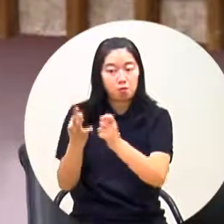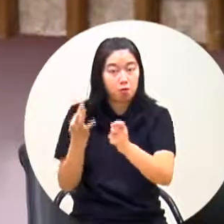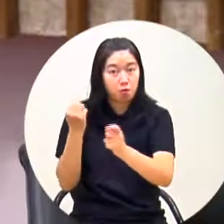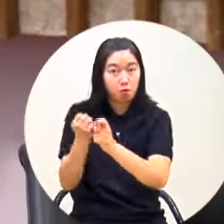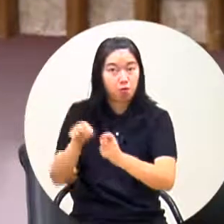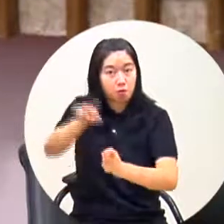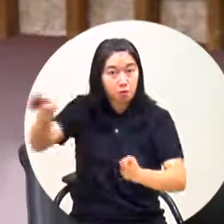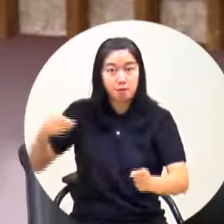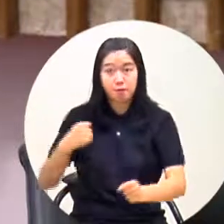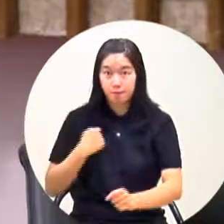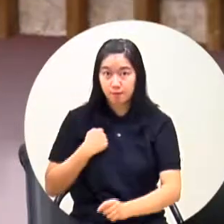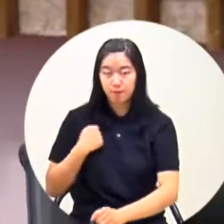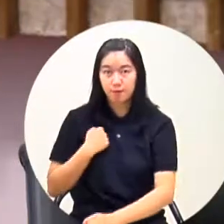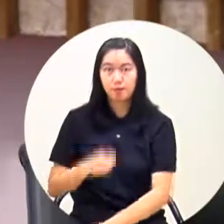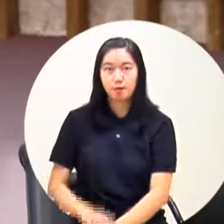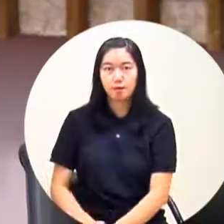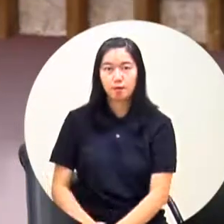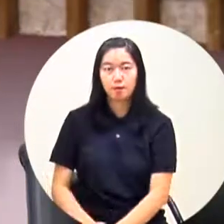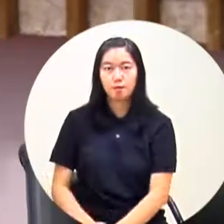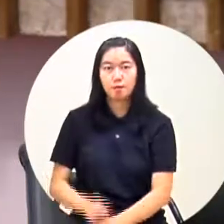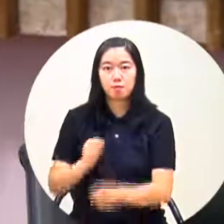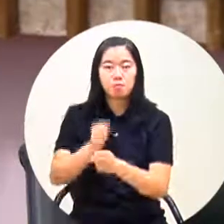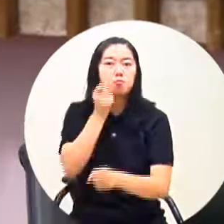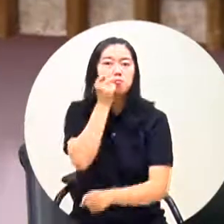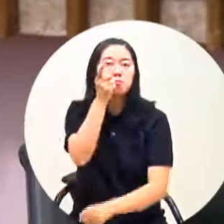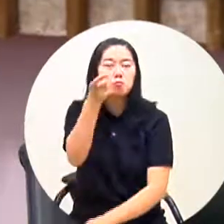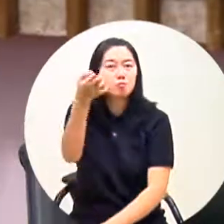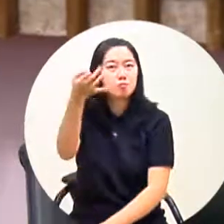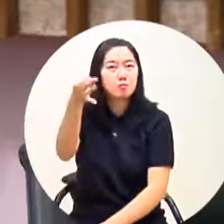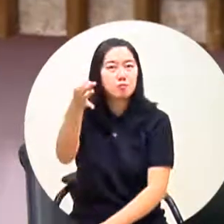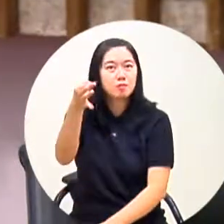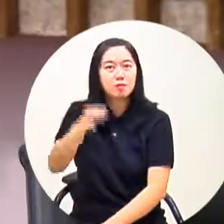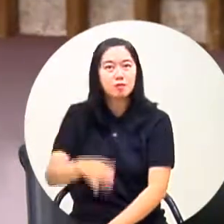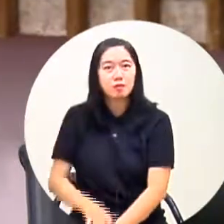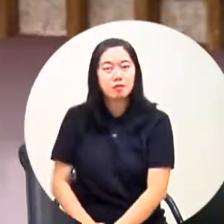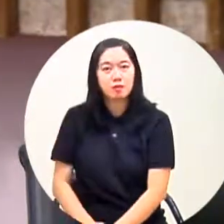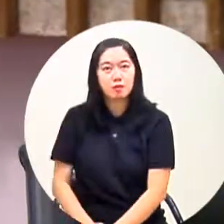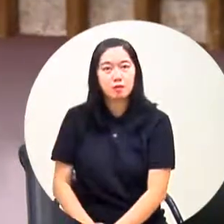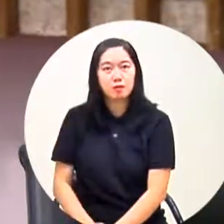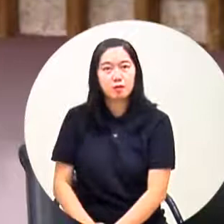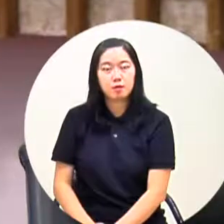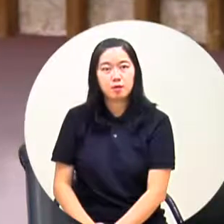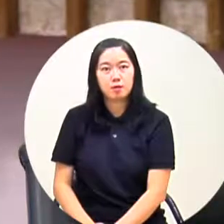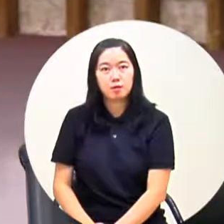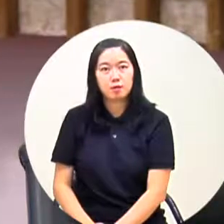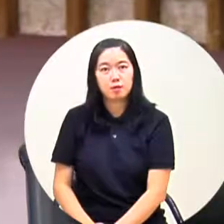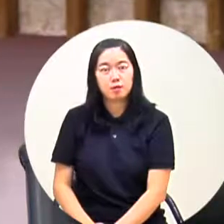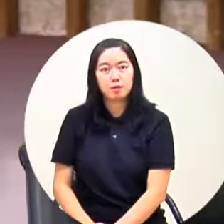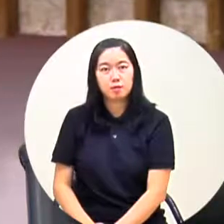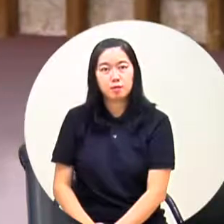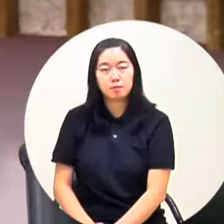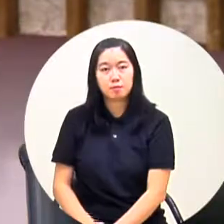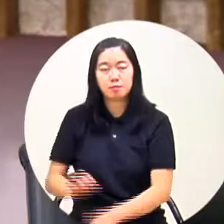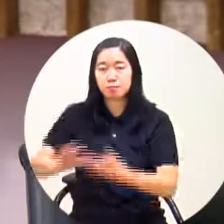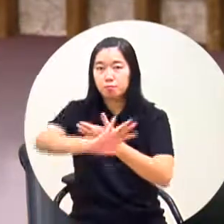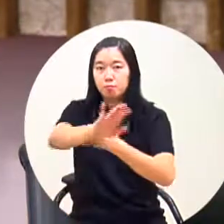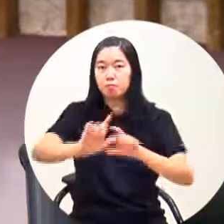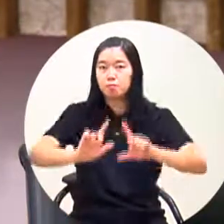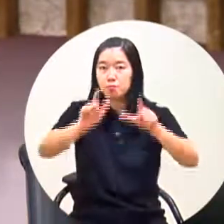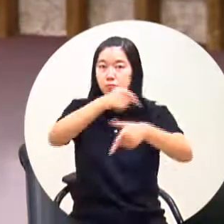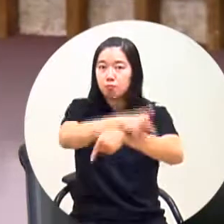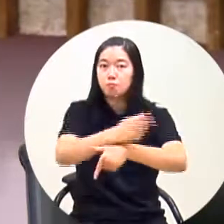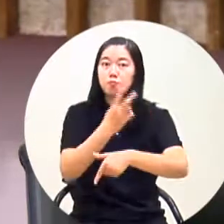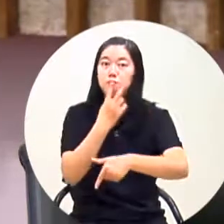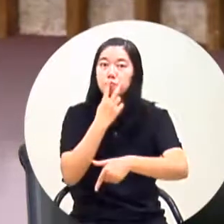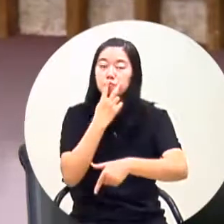会使讲工资呢，按大部分应该是拢比 差不多其他东南亚的国家吼，拢